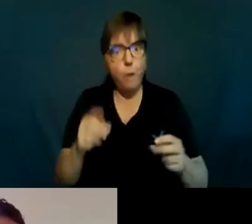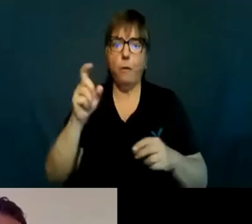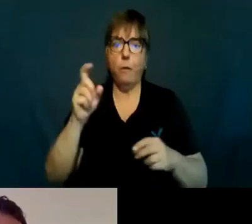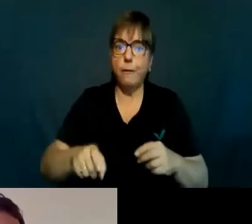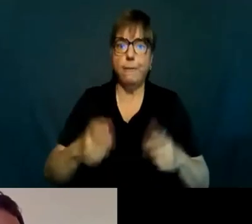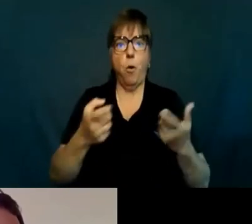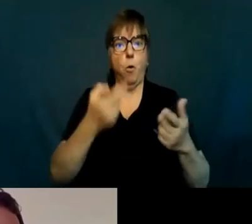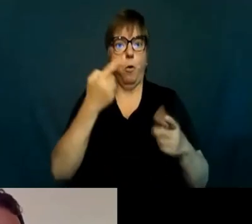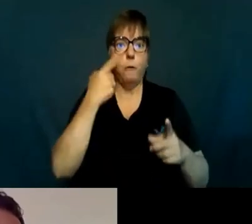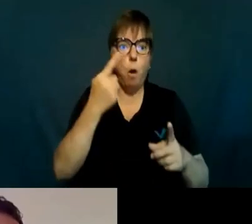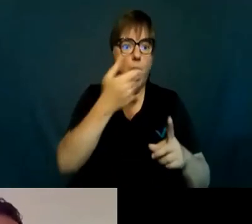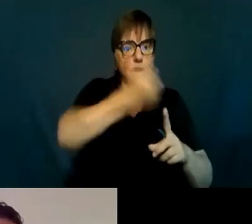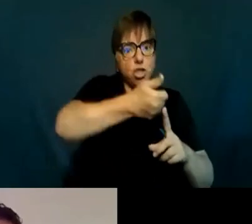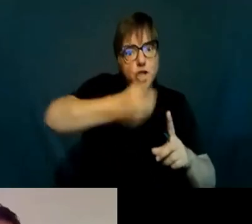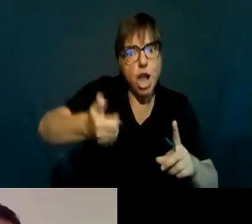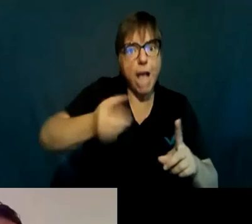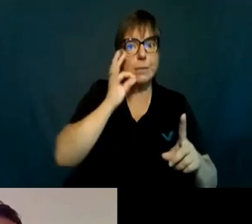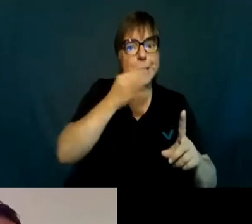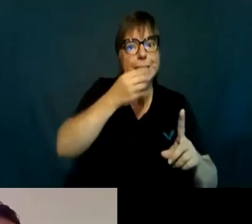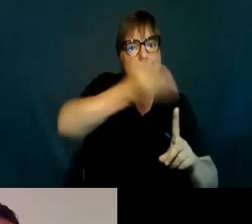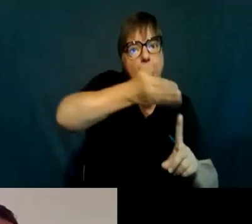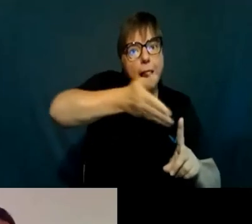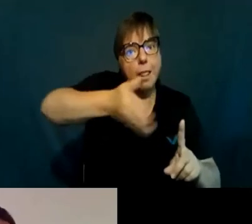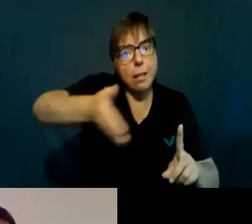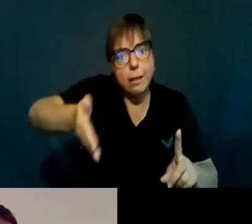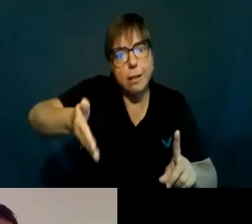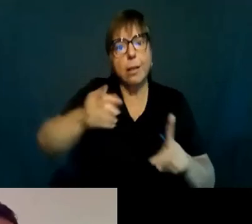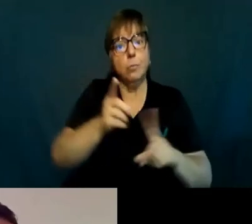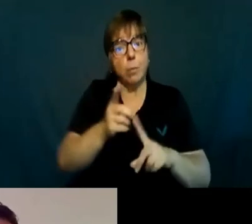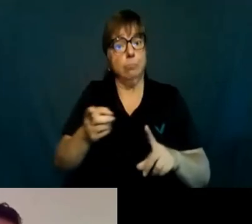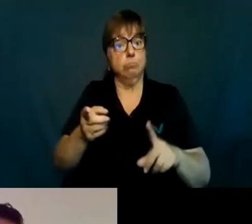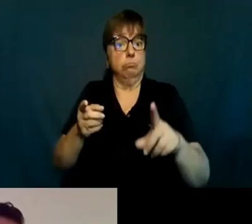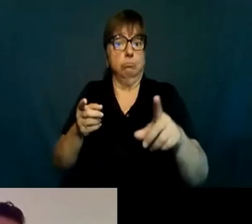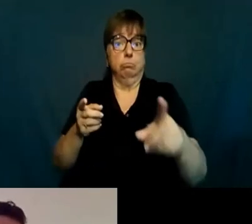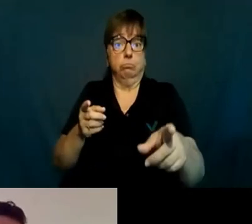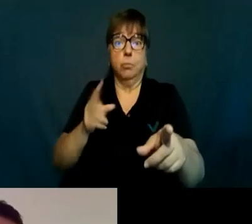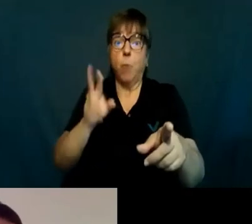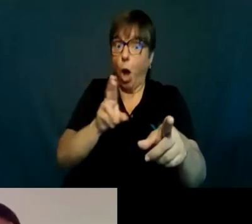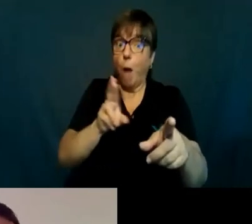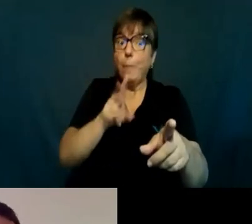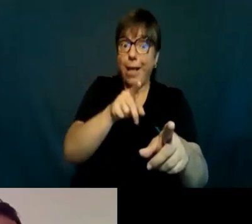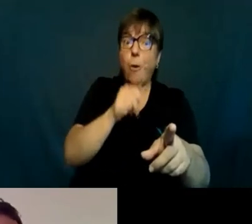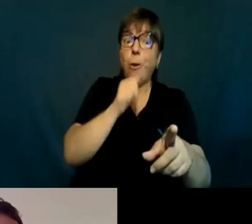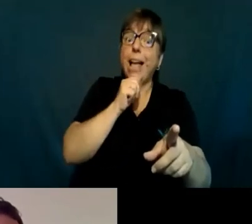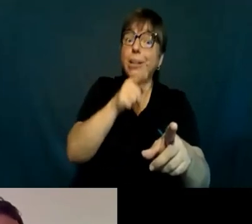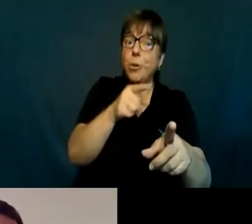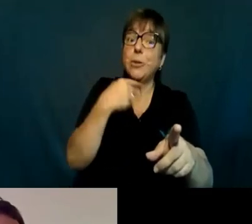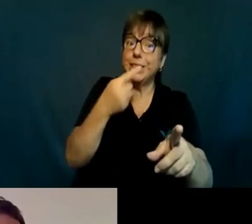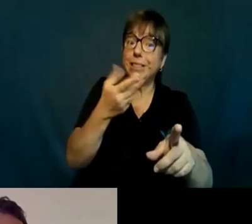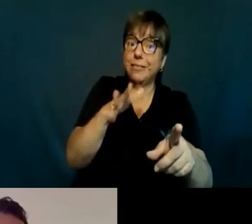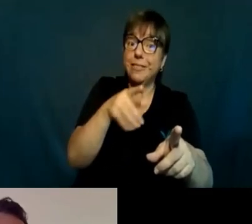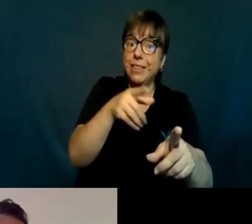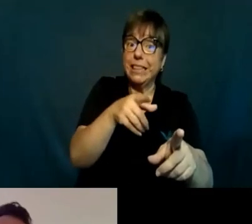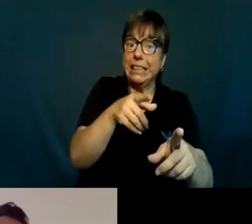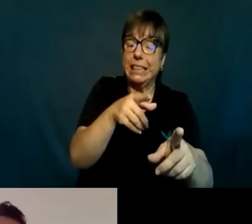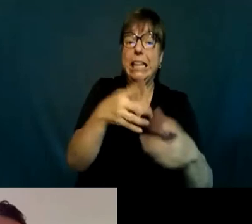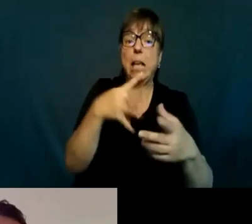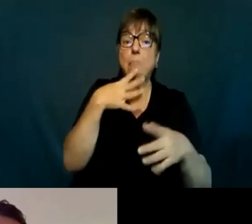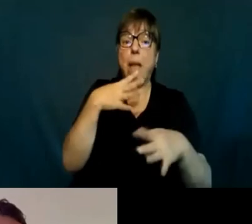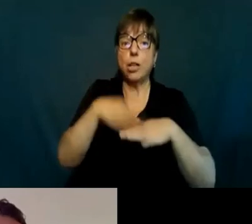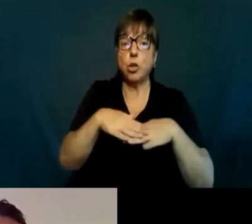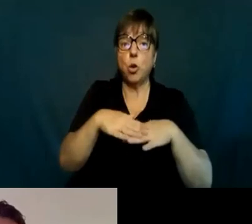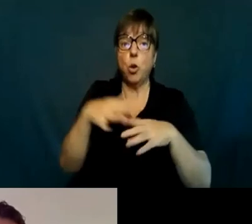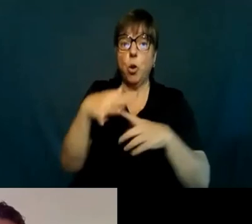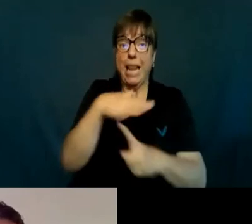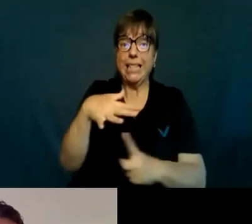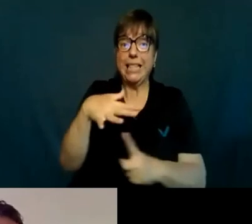de chaque cas particulier. Et Roméo a déjà mentionné la situation en U.S.U.,